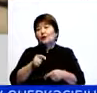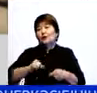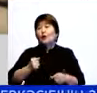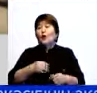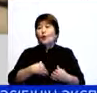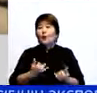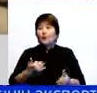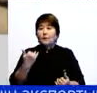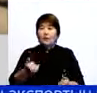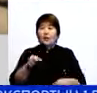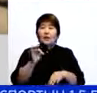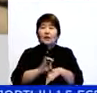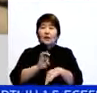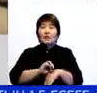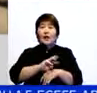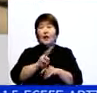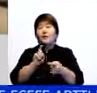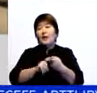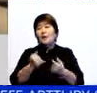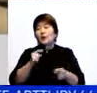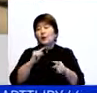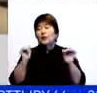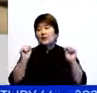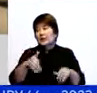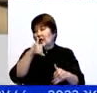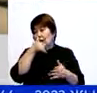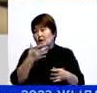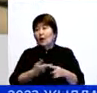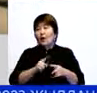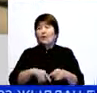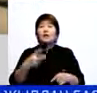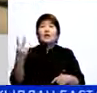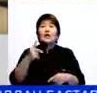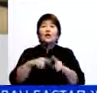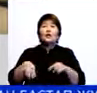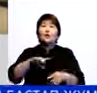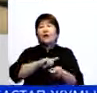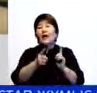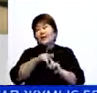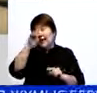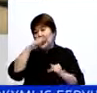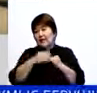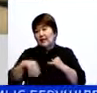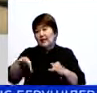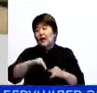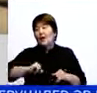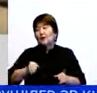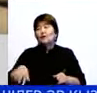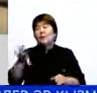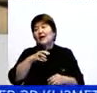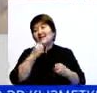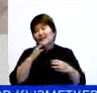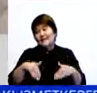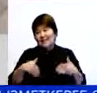Өкінішке қарай, ол пандемияға байланысты бүгінгі жиынға келе алмады. Өзімнің екінші отаныма айналған Қазақ еліне және досыма бар